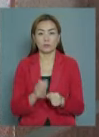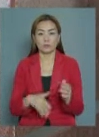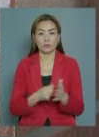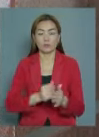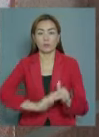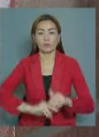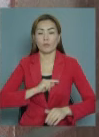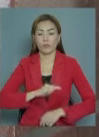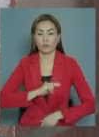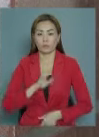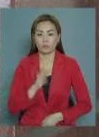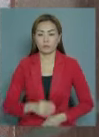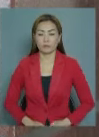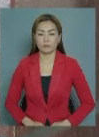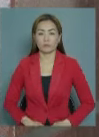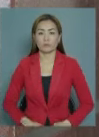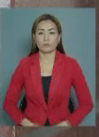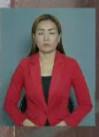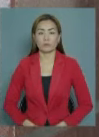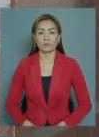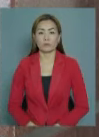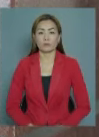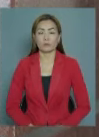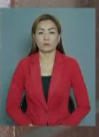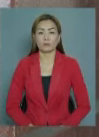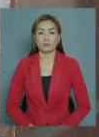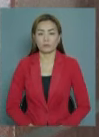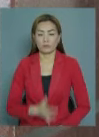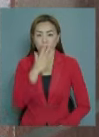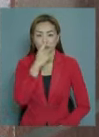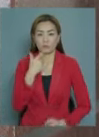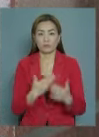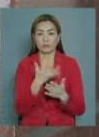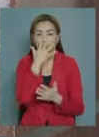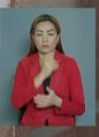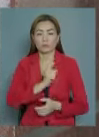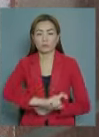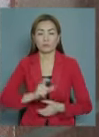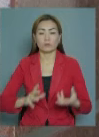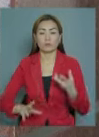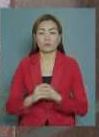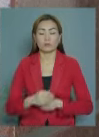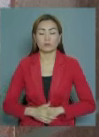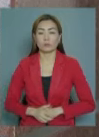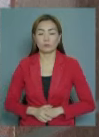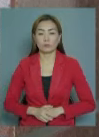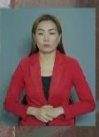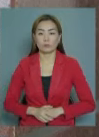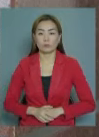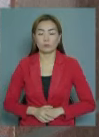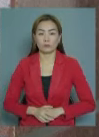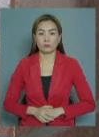инвестор іздестірілуде. Алыс және жақын шетелден келетін